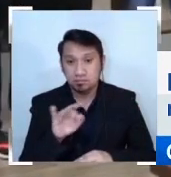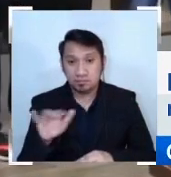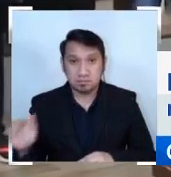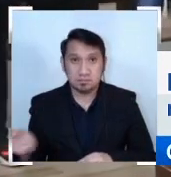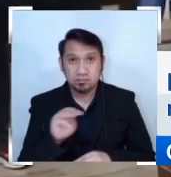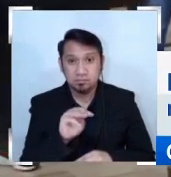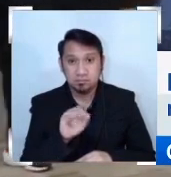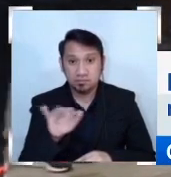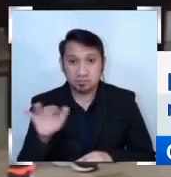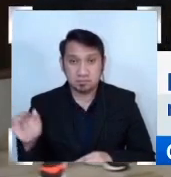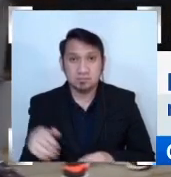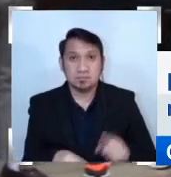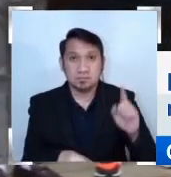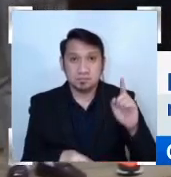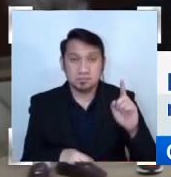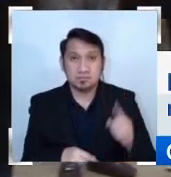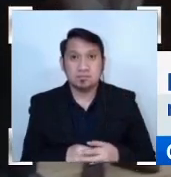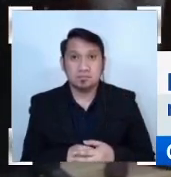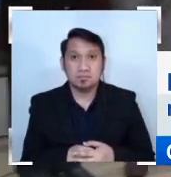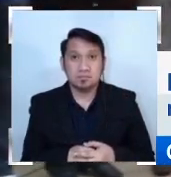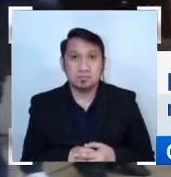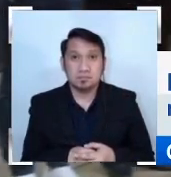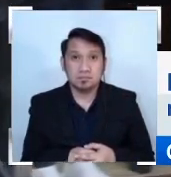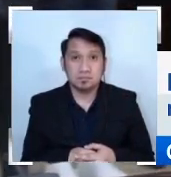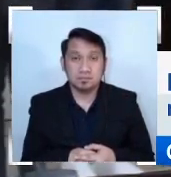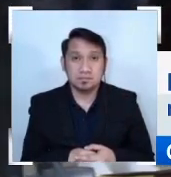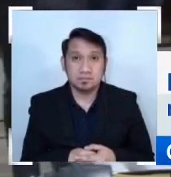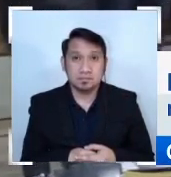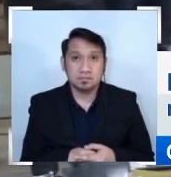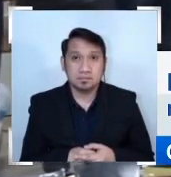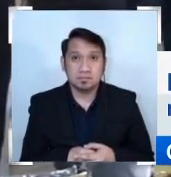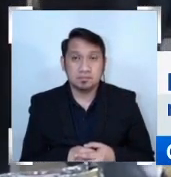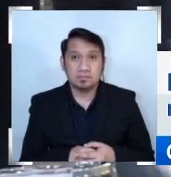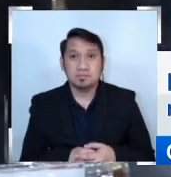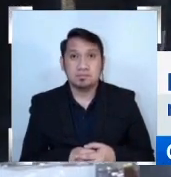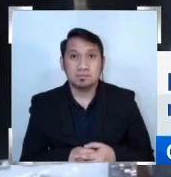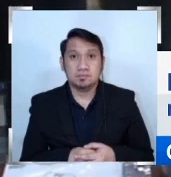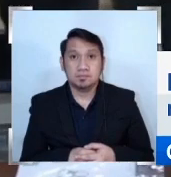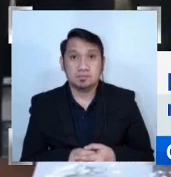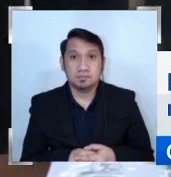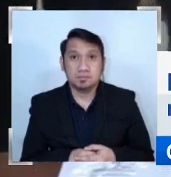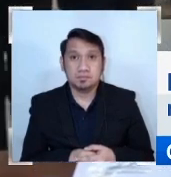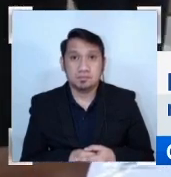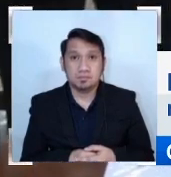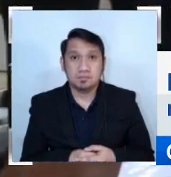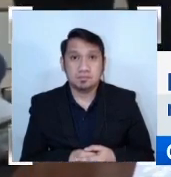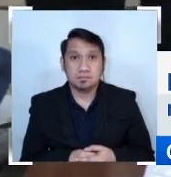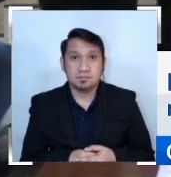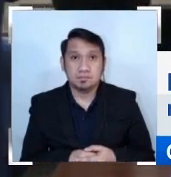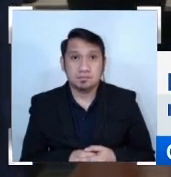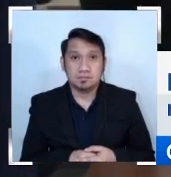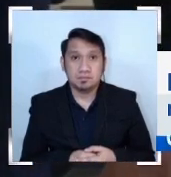Henry Indy Ominal Jr. bilang alkalde, Simplesia Neri bilang vice-alkalde at mga miyembro ng City Council